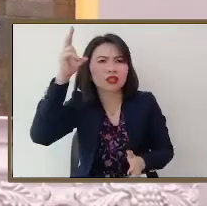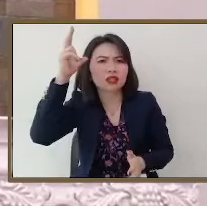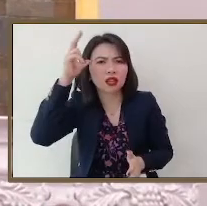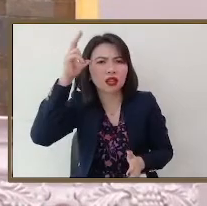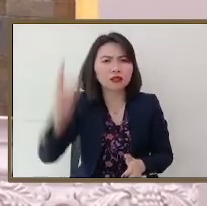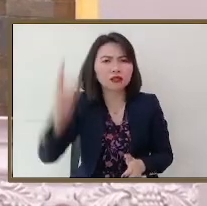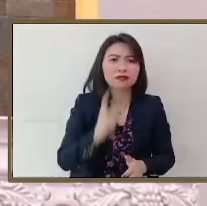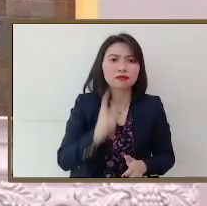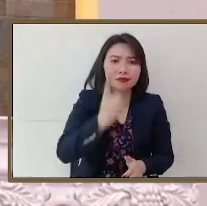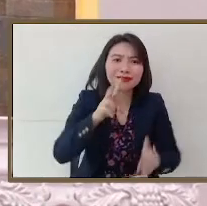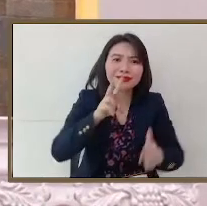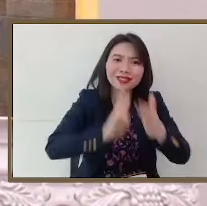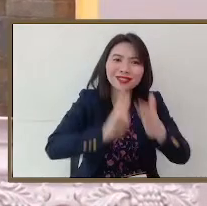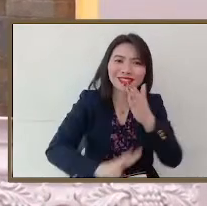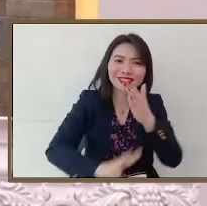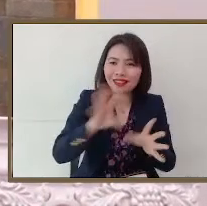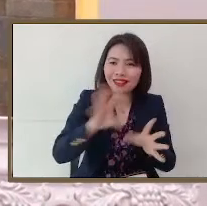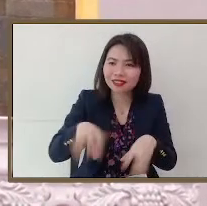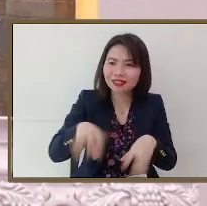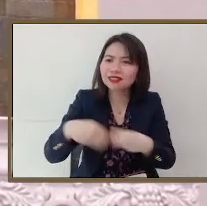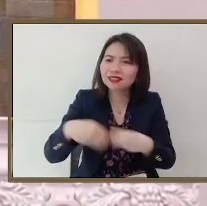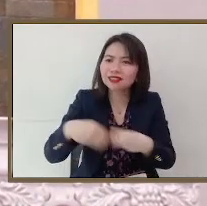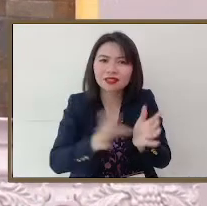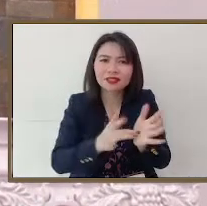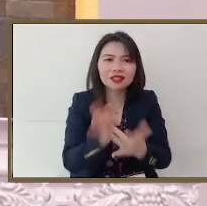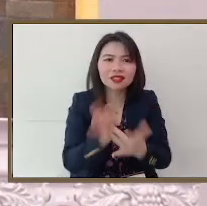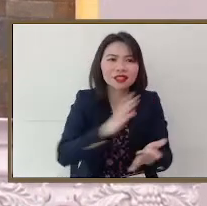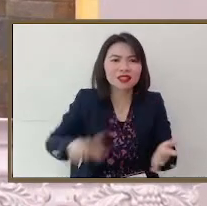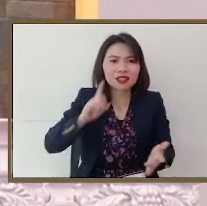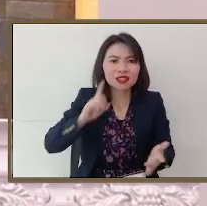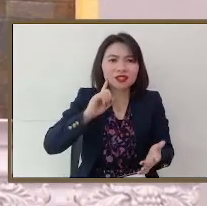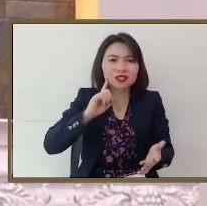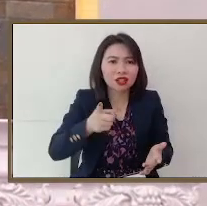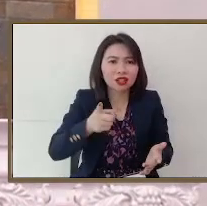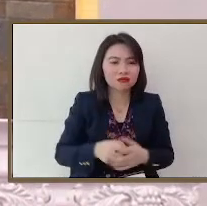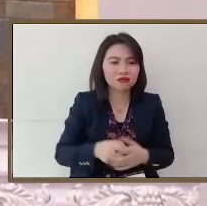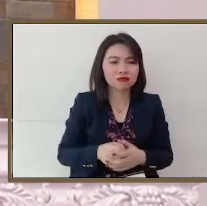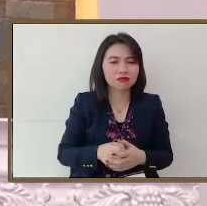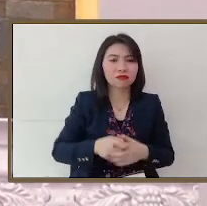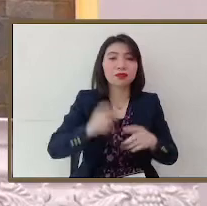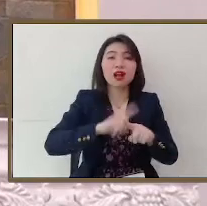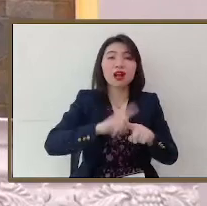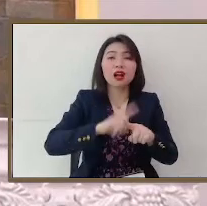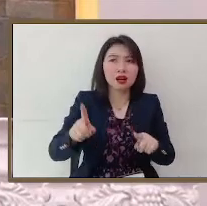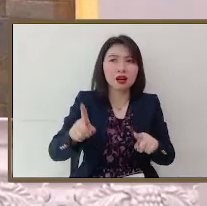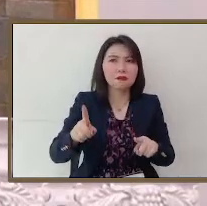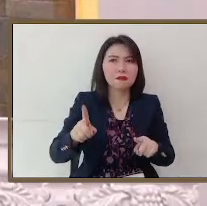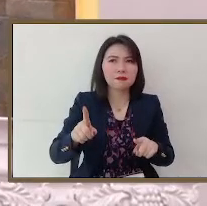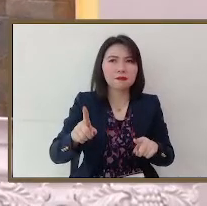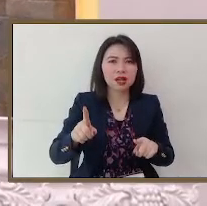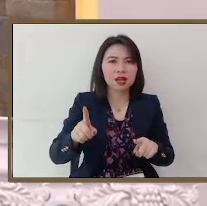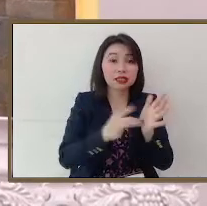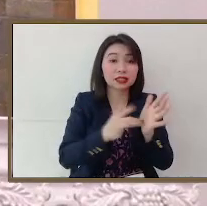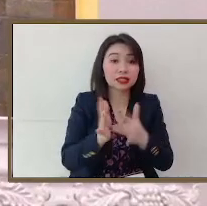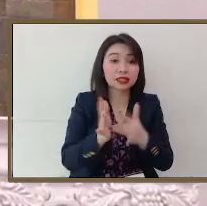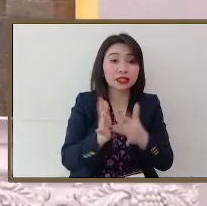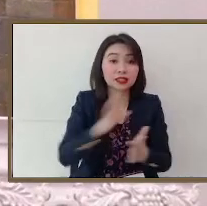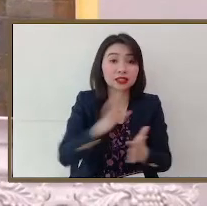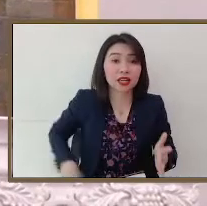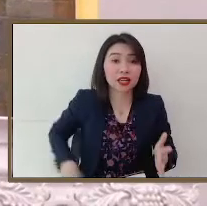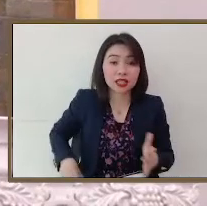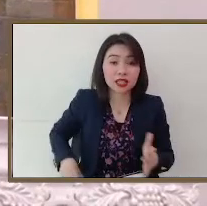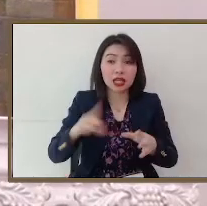nagsalita rin siya, binigyan siya ng salita ng Diyos. Ang anak ng Diyos ay binigyan ng salita ng Diyos na galing po doon sa